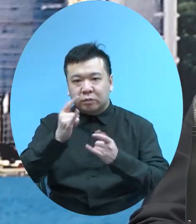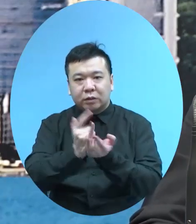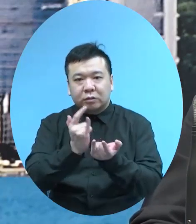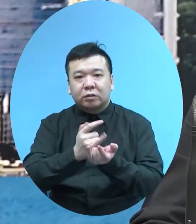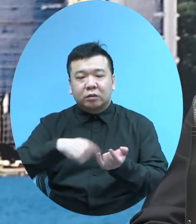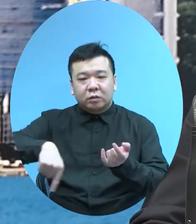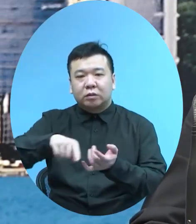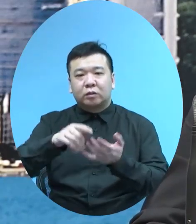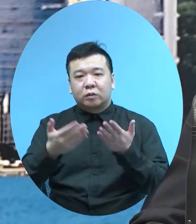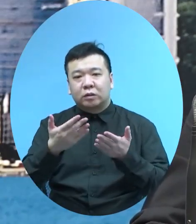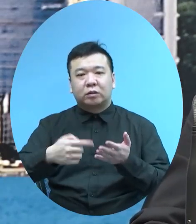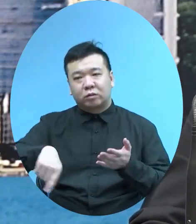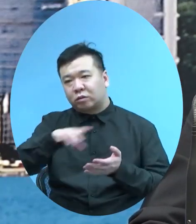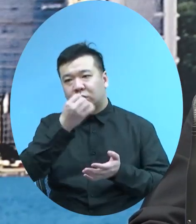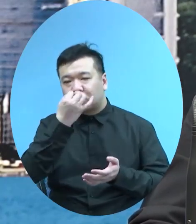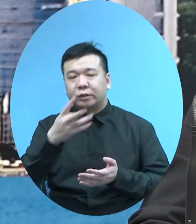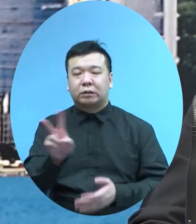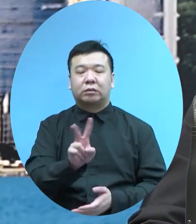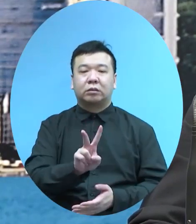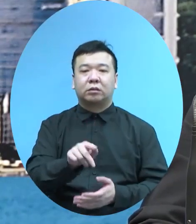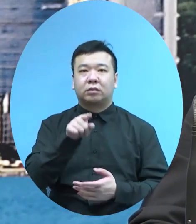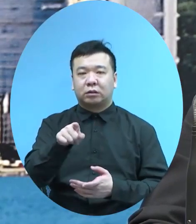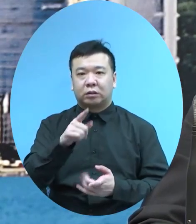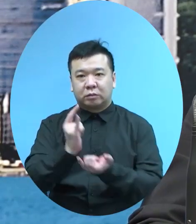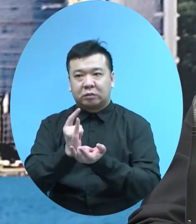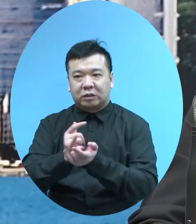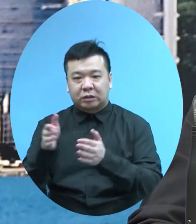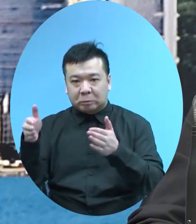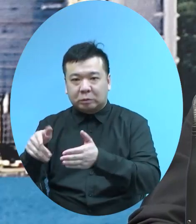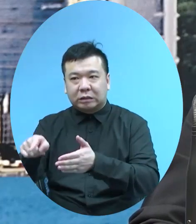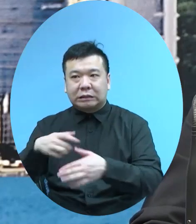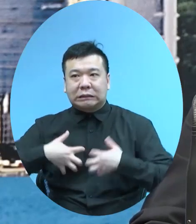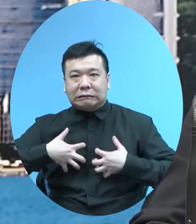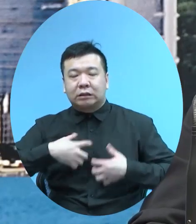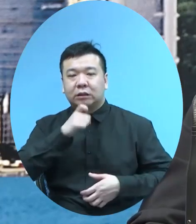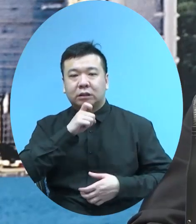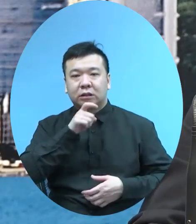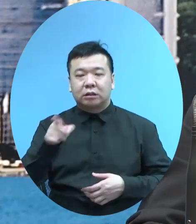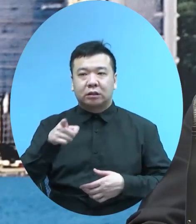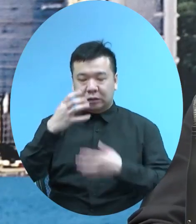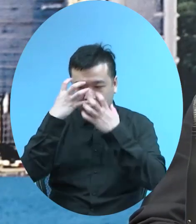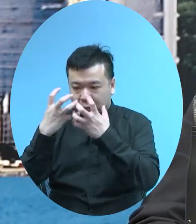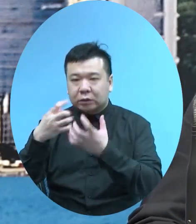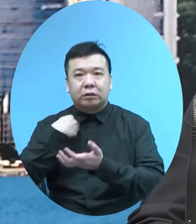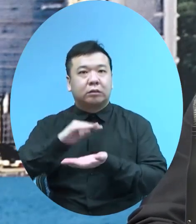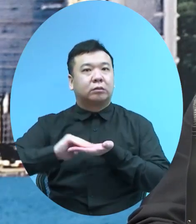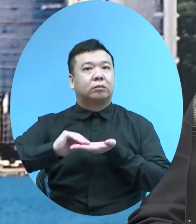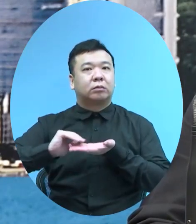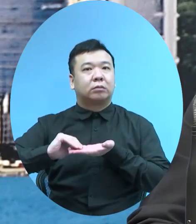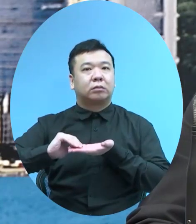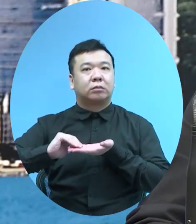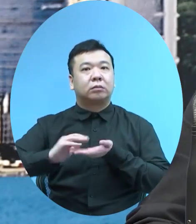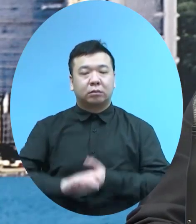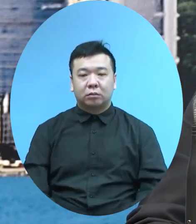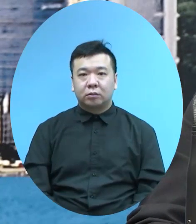民啦，或者係其實全港嘅市民啦。咁如果特別北角特別緊張嗰啲，咁可能佢特別要注重啦嚇。就係其